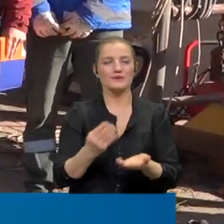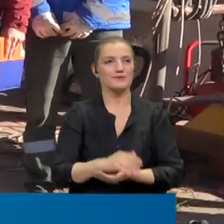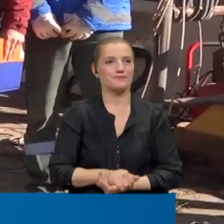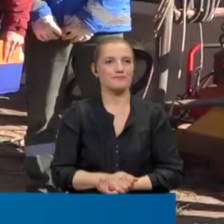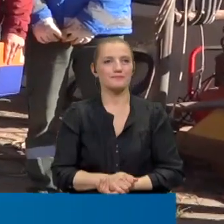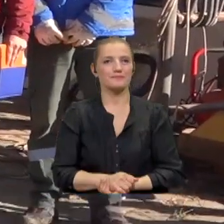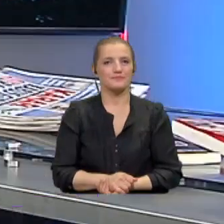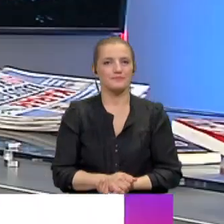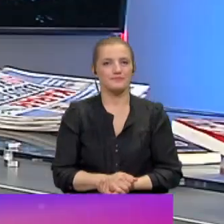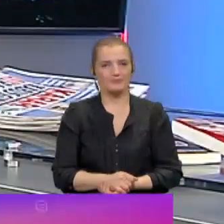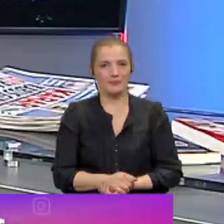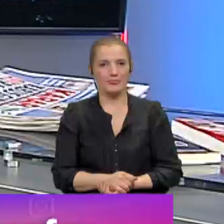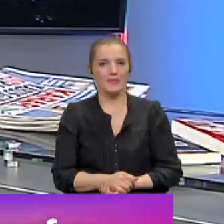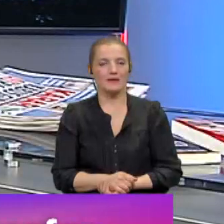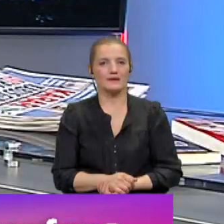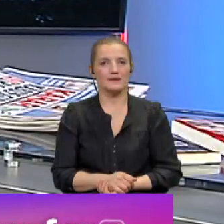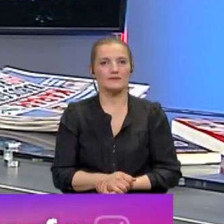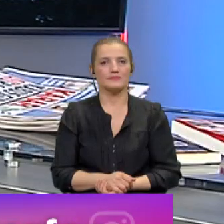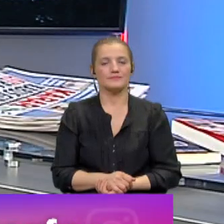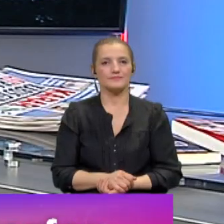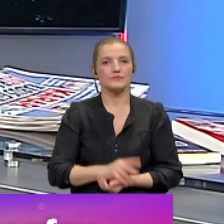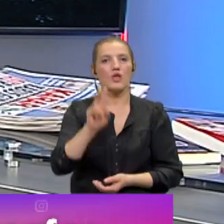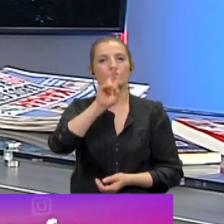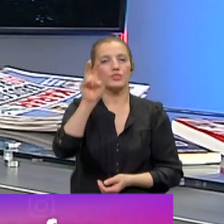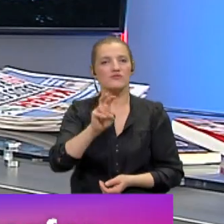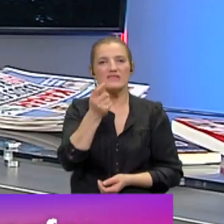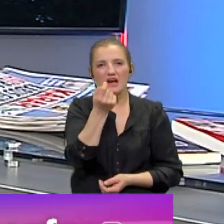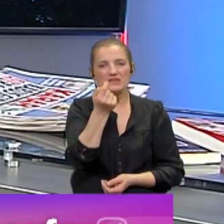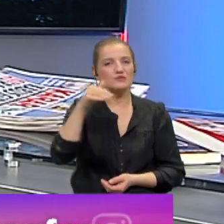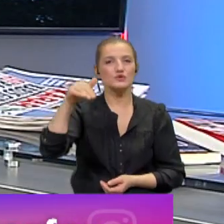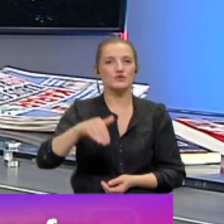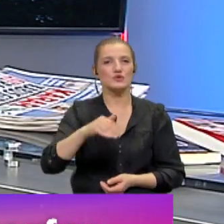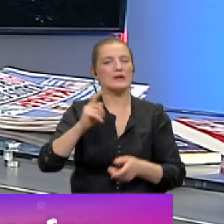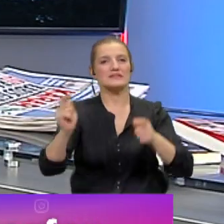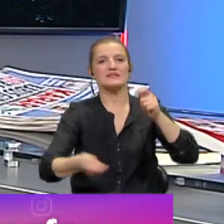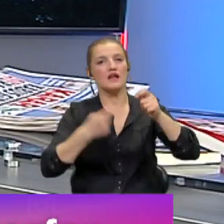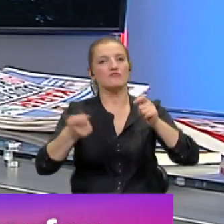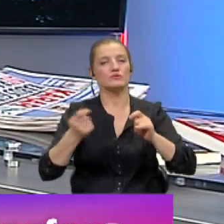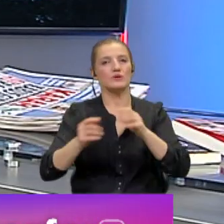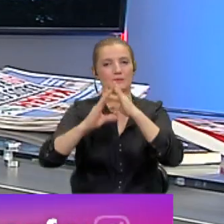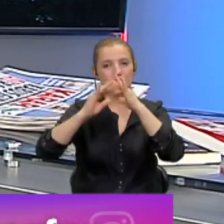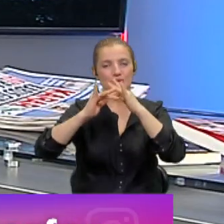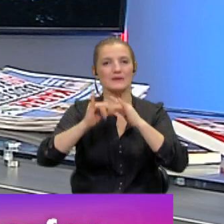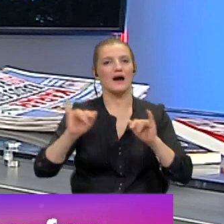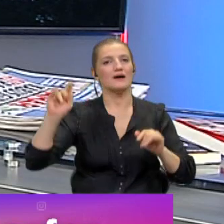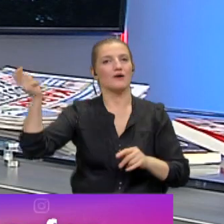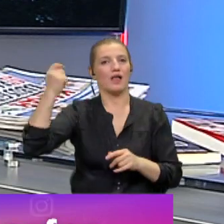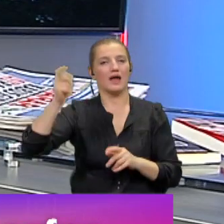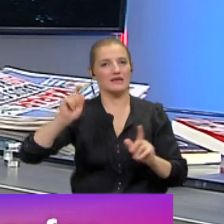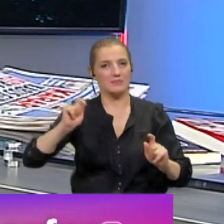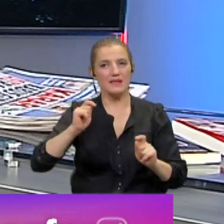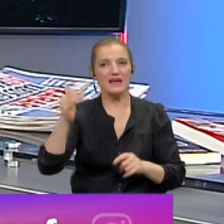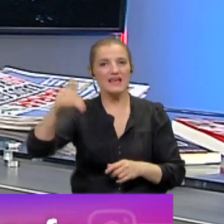bu bu döviz azıcık düştü diye davul zurnayla halay çekenler gelen zamlara karşı